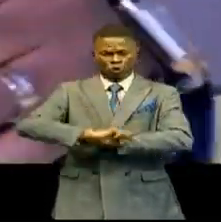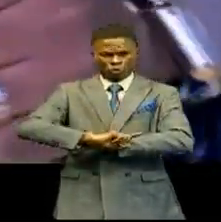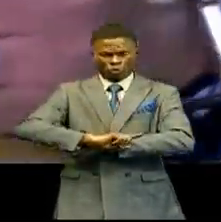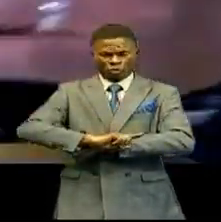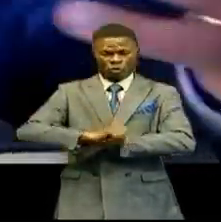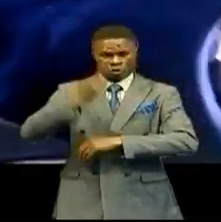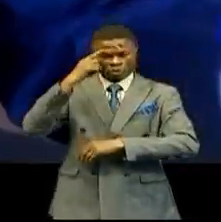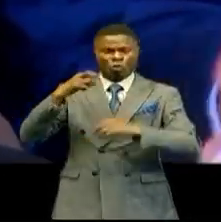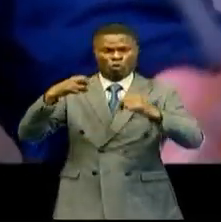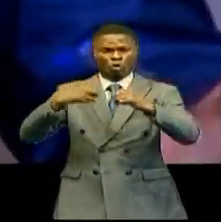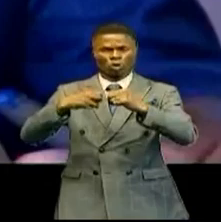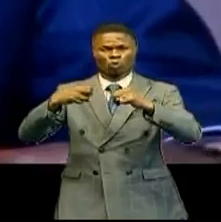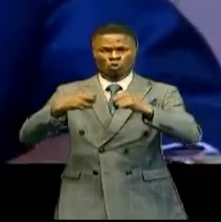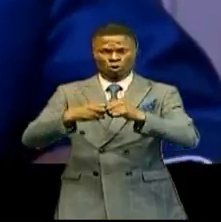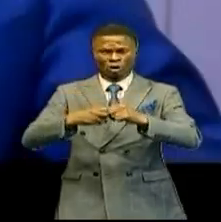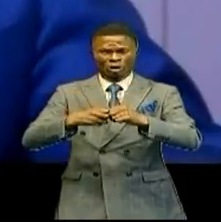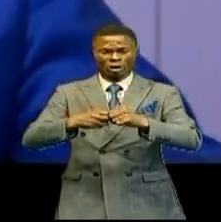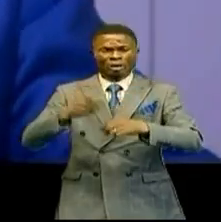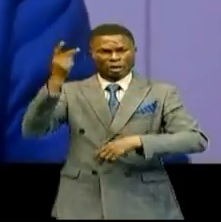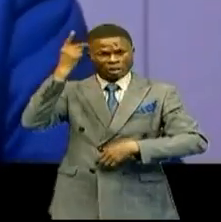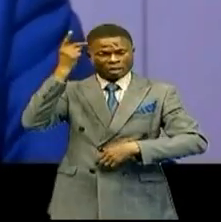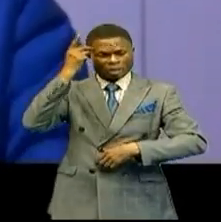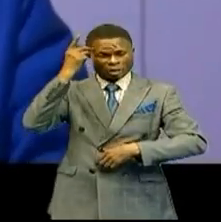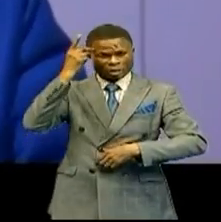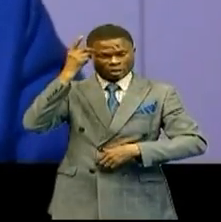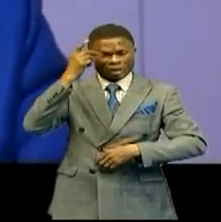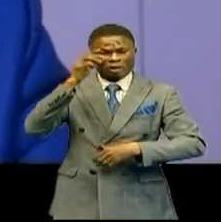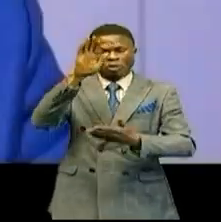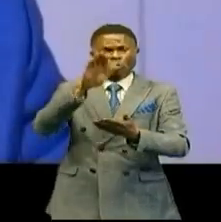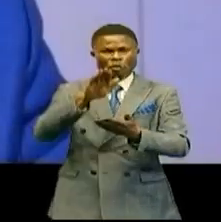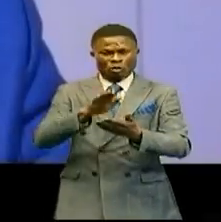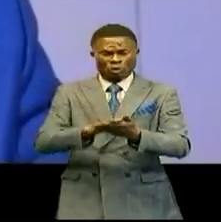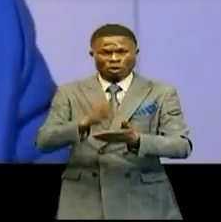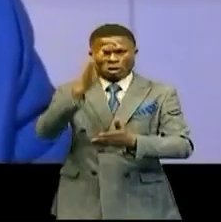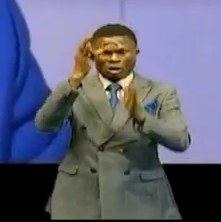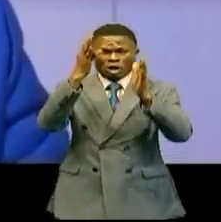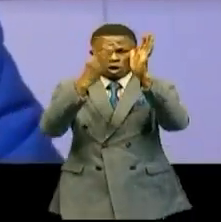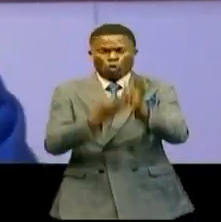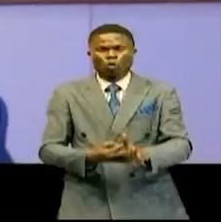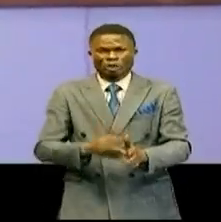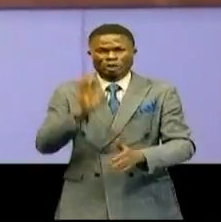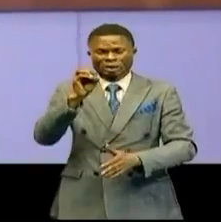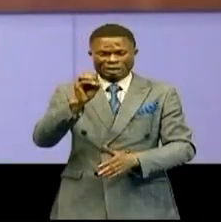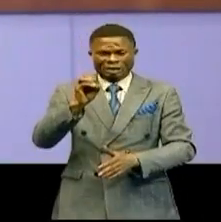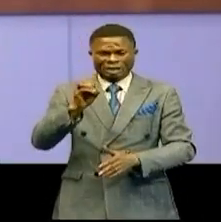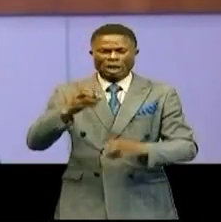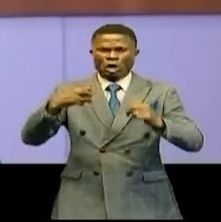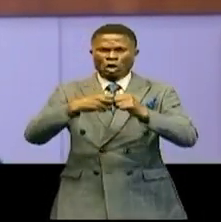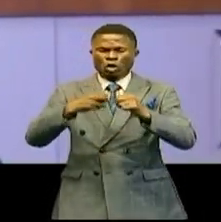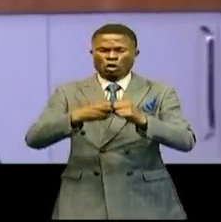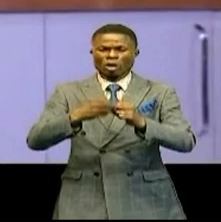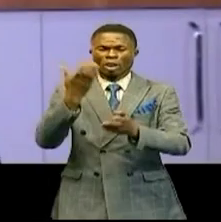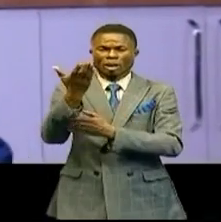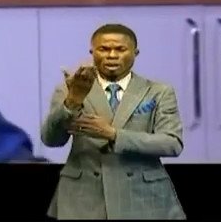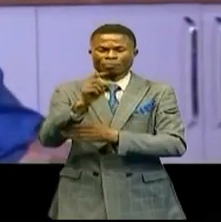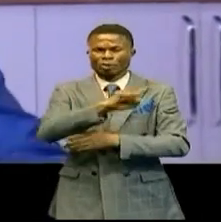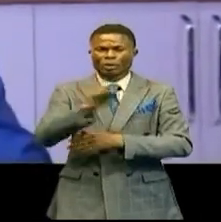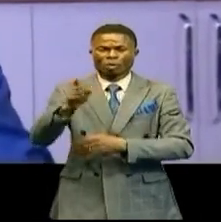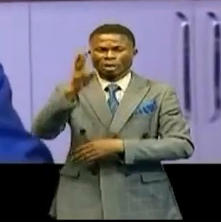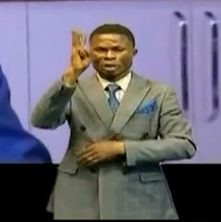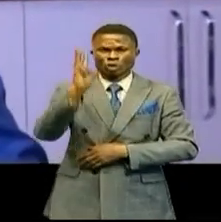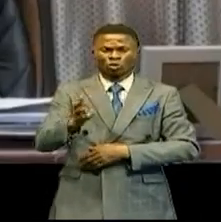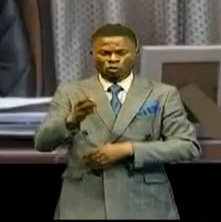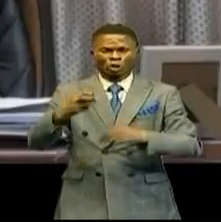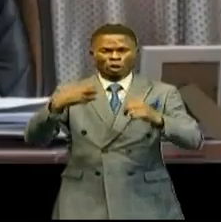à l'électricité, Kinshasa connaît un déficit de près de 850 MW sur une demande de 1300